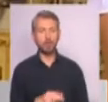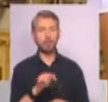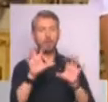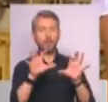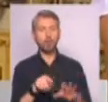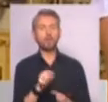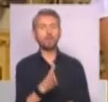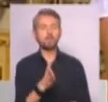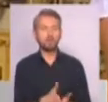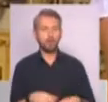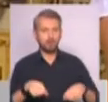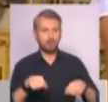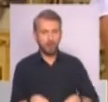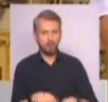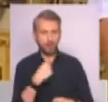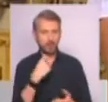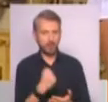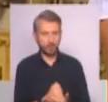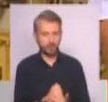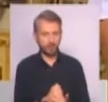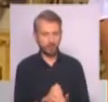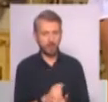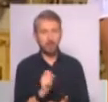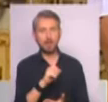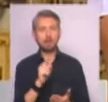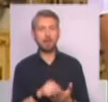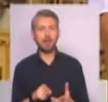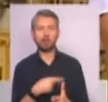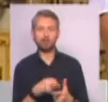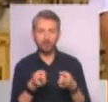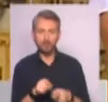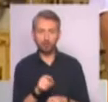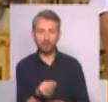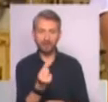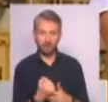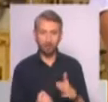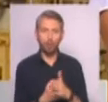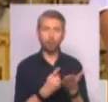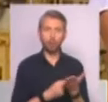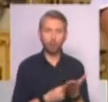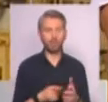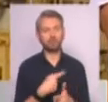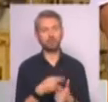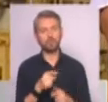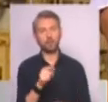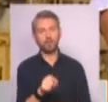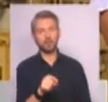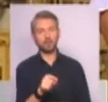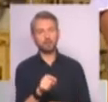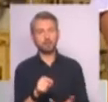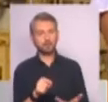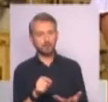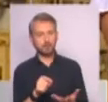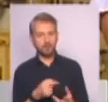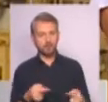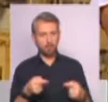він мав право його затверджувати. Питання, чи дійсно ці тарифи обґрунтовані, чи вони, так сказати,